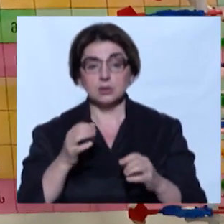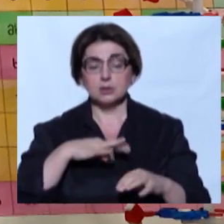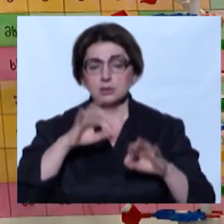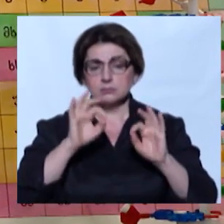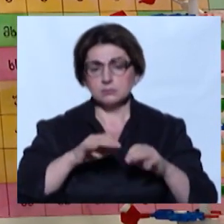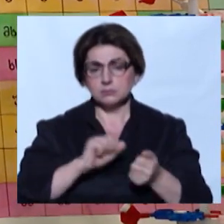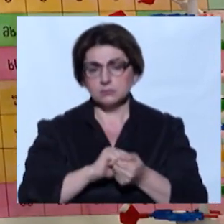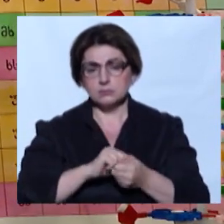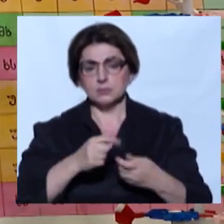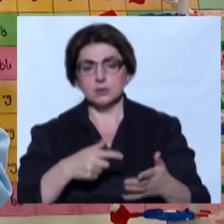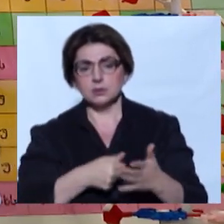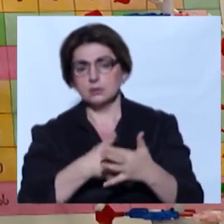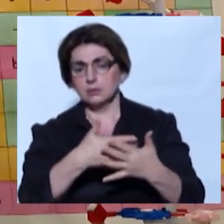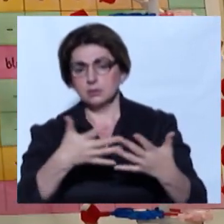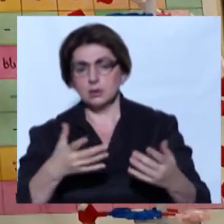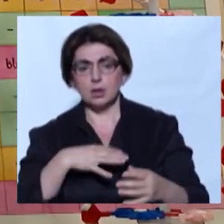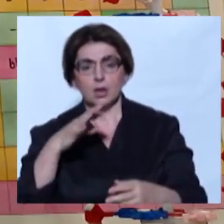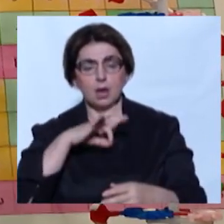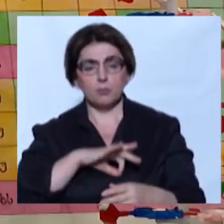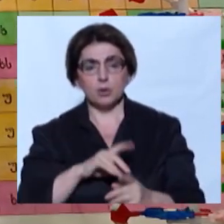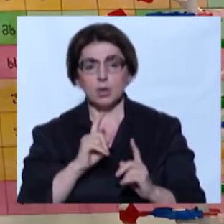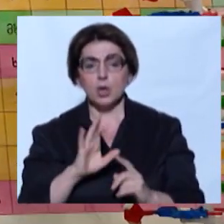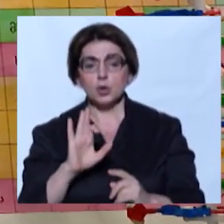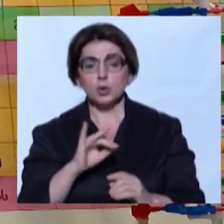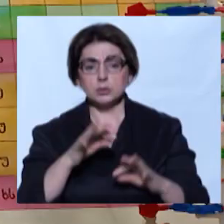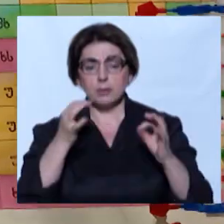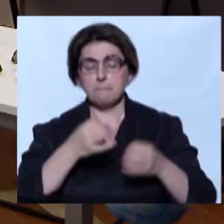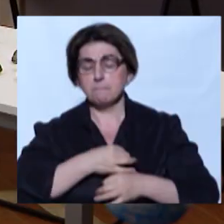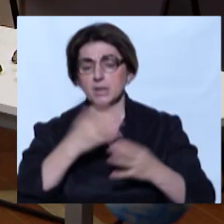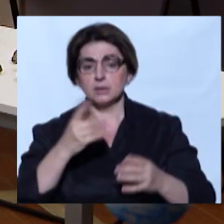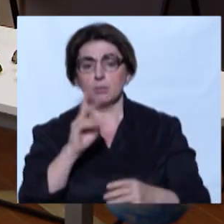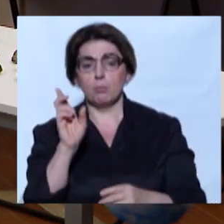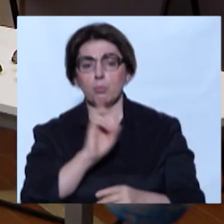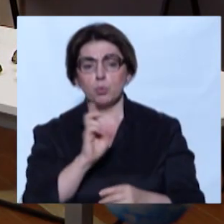არეცხის საშუალებები, რომლის შემცველობაშიც ის შედის. ქლორის მათეთრებელი ბუნება